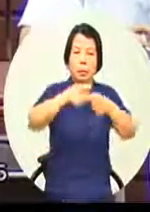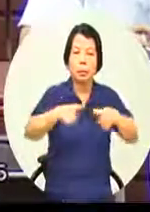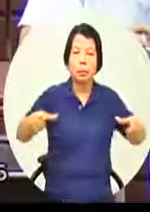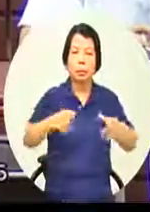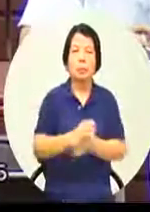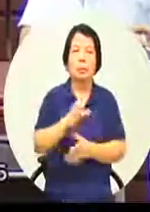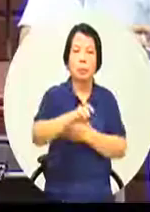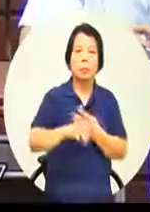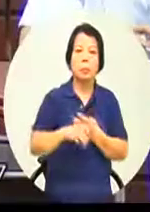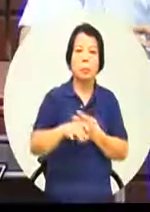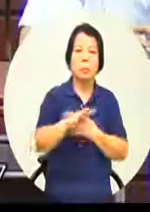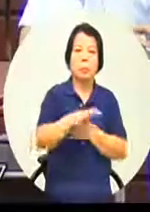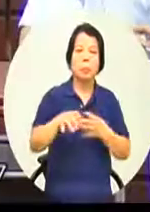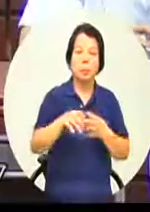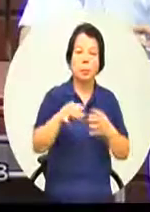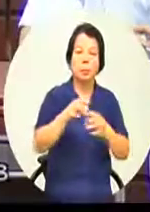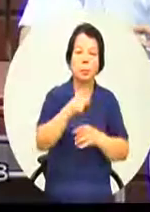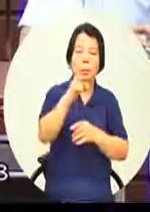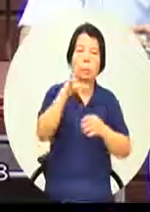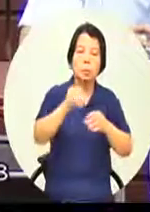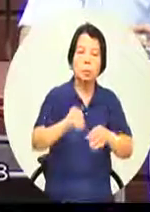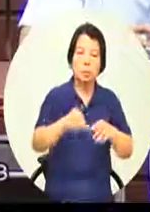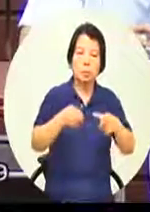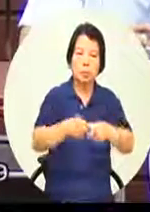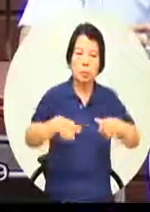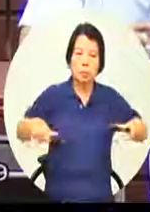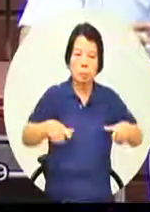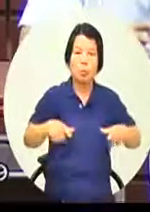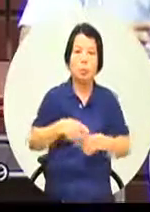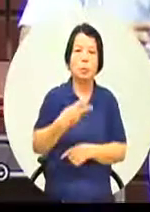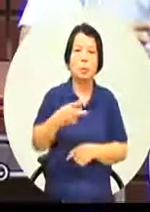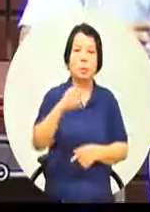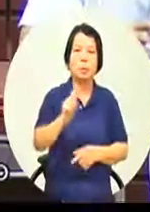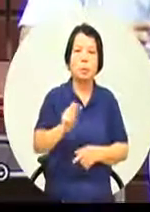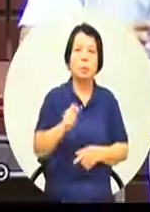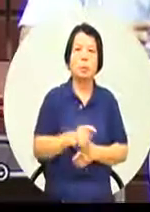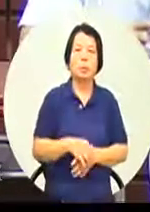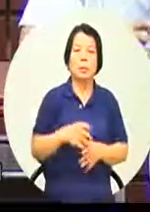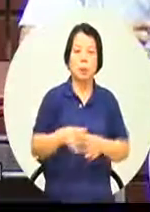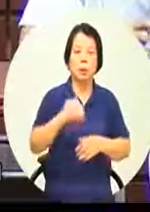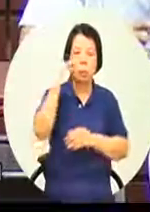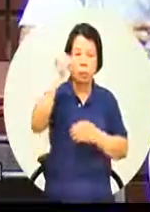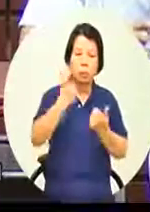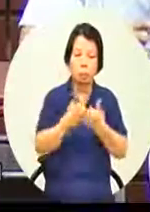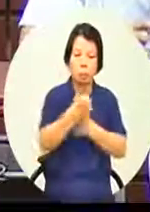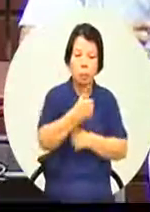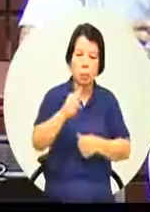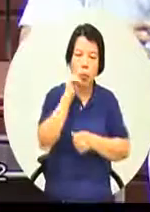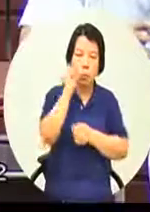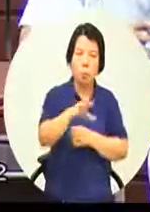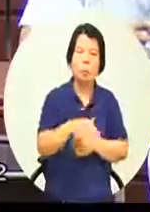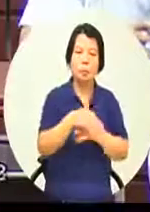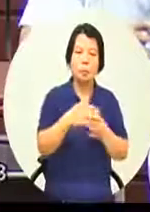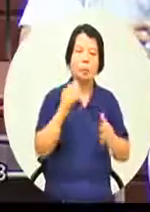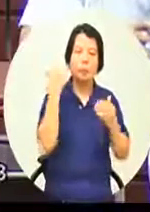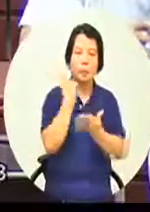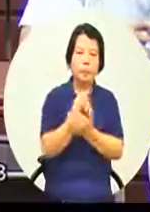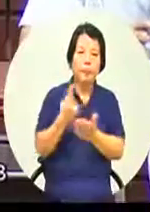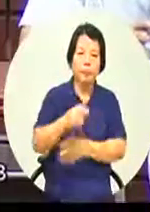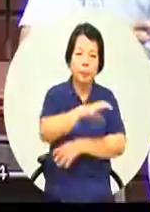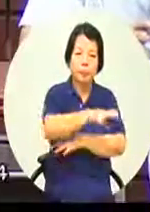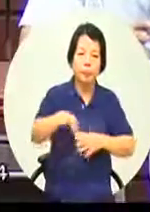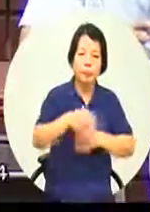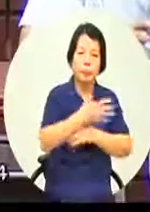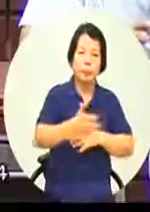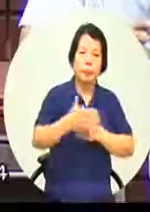会所主委所讲10000公顷，在这里我必须要跟高研报告一下，因为每一个县市的那个产品